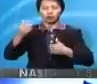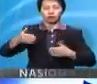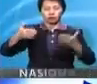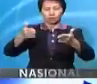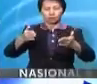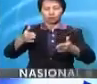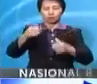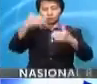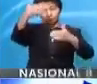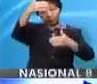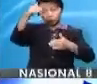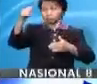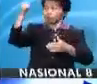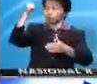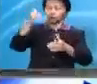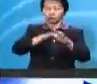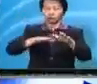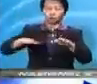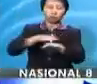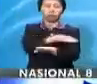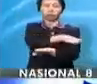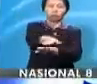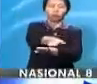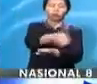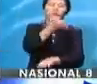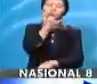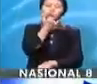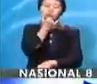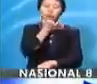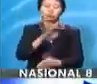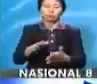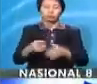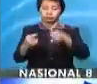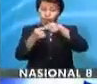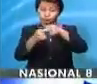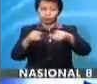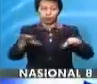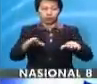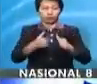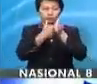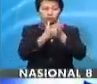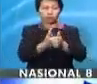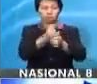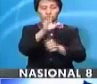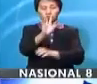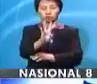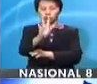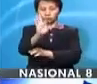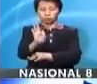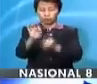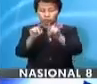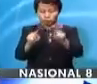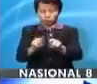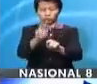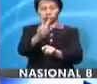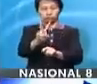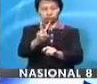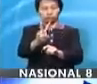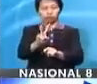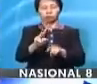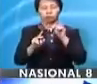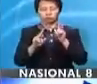pandang belakang dan memotong di sebelah kiri jalan. Pendakwaan terhadapnya dibuat mengikut Seksyen 79(2),